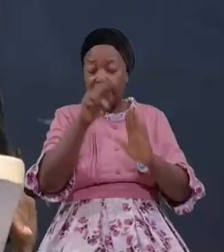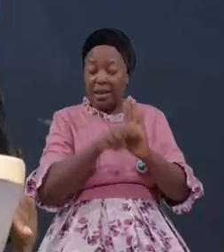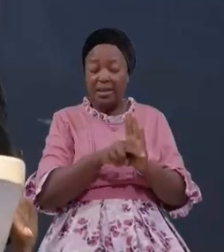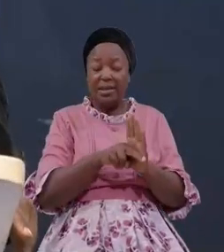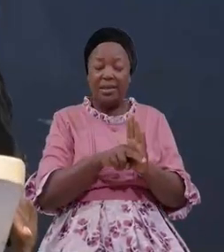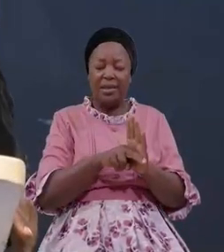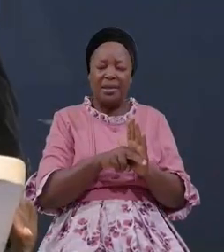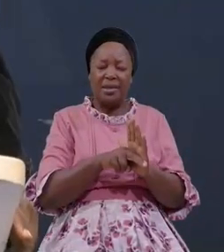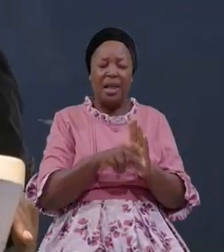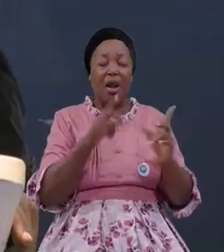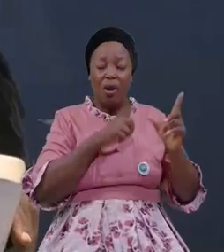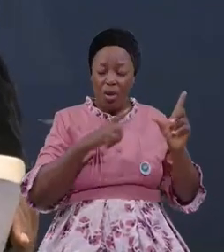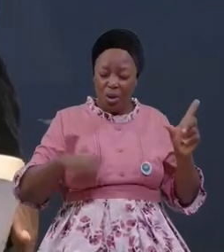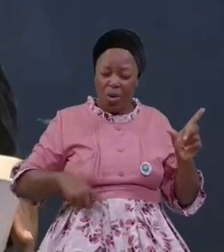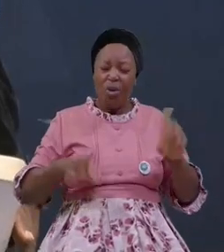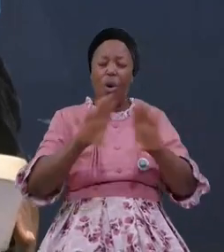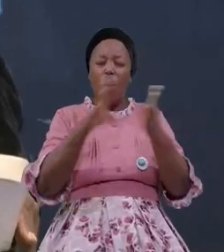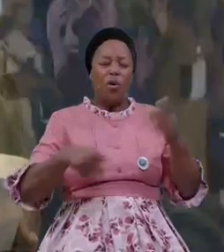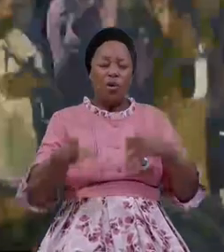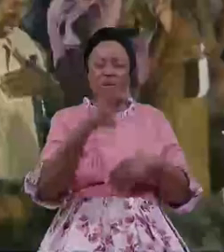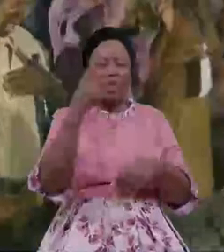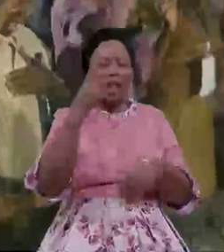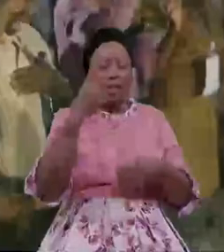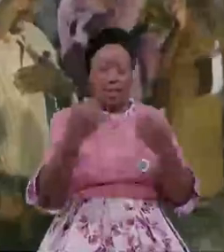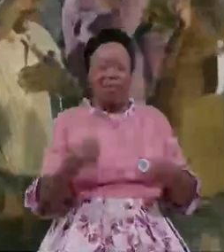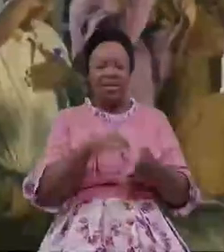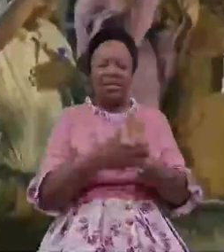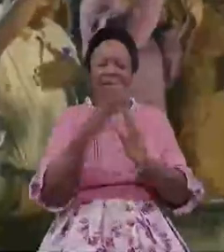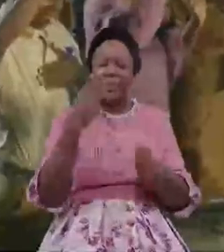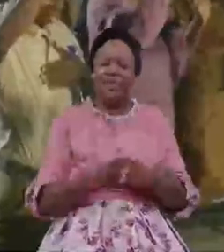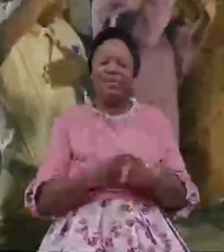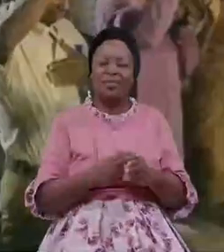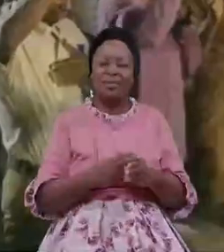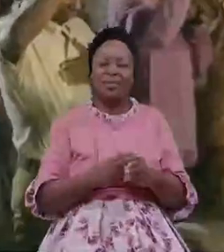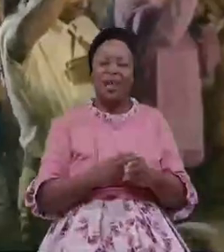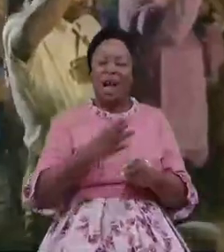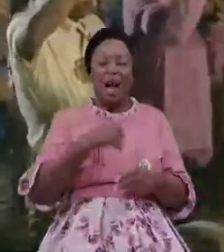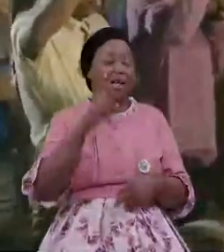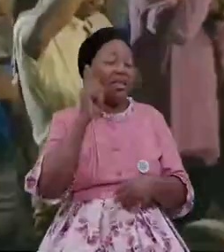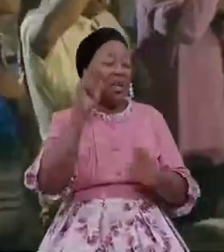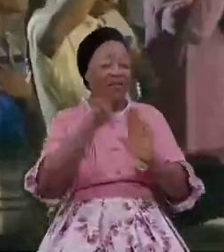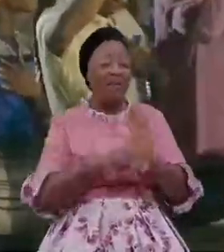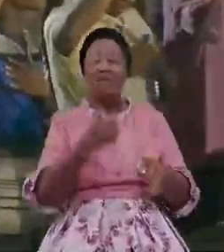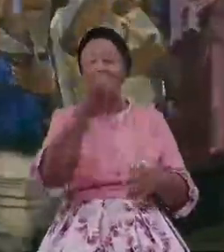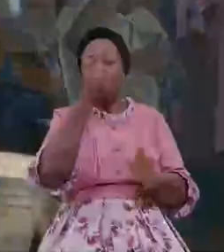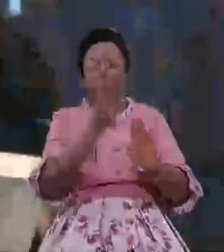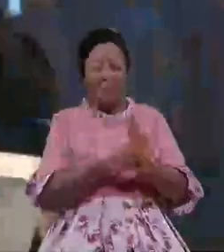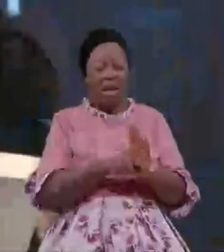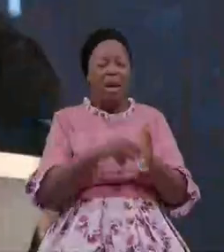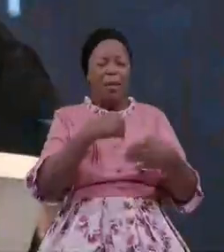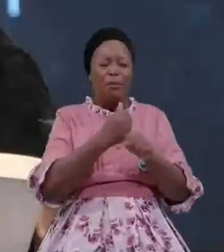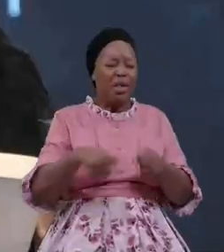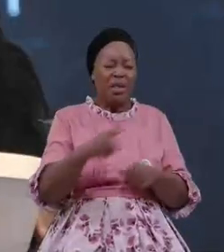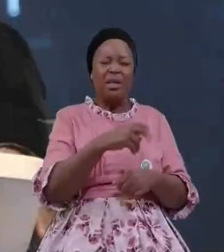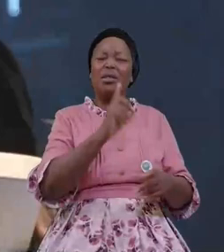Jésus la folie la cité moins seigneur ouvre ses yeux aveugles